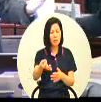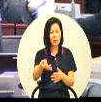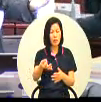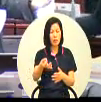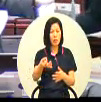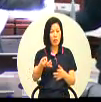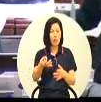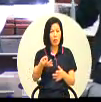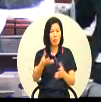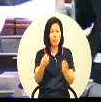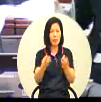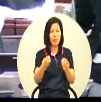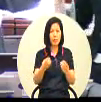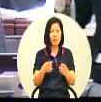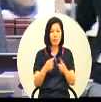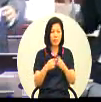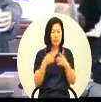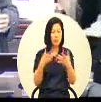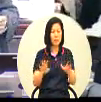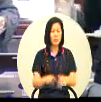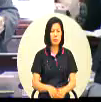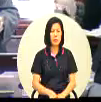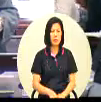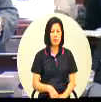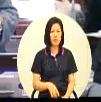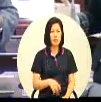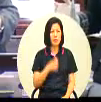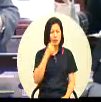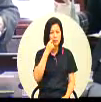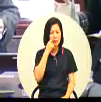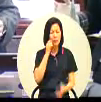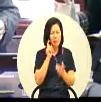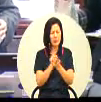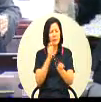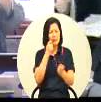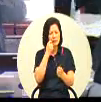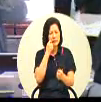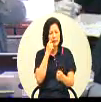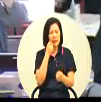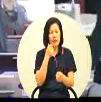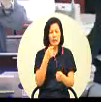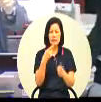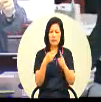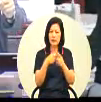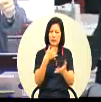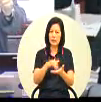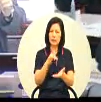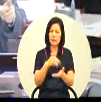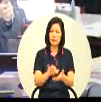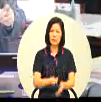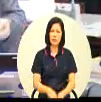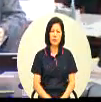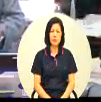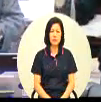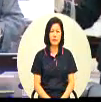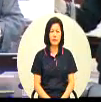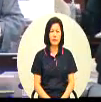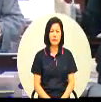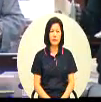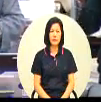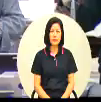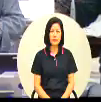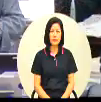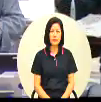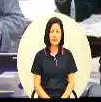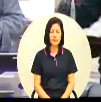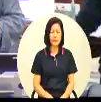有困难的部分， 有困难的人真正是太济太济啊！交会起人当然嘛是有啊， 少数、 哦，尤其一